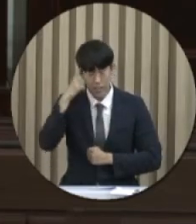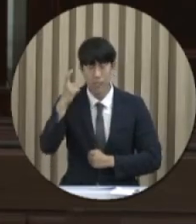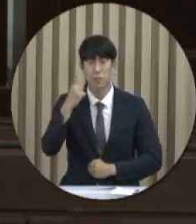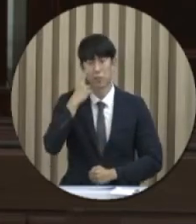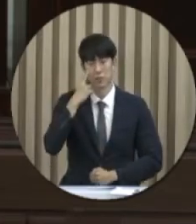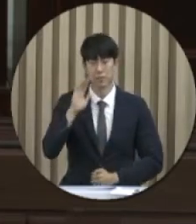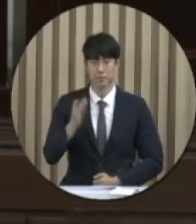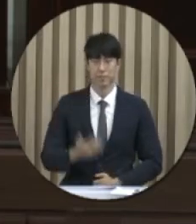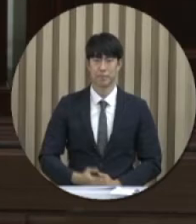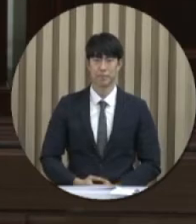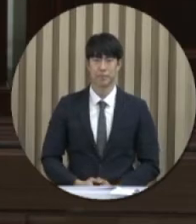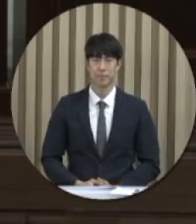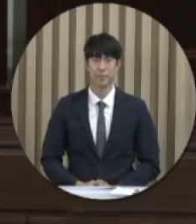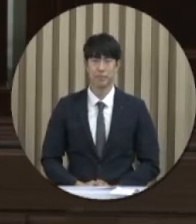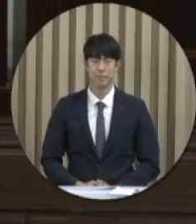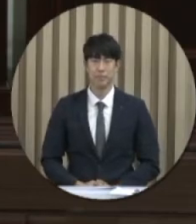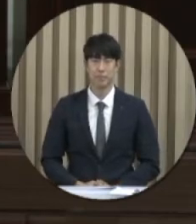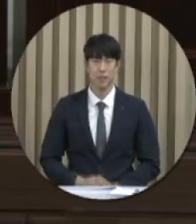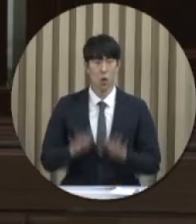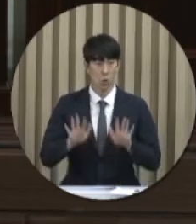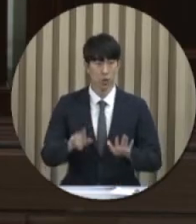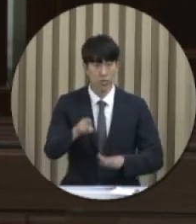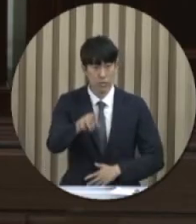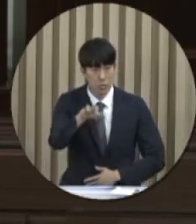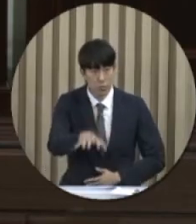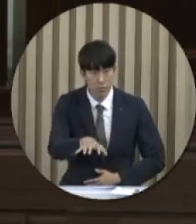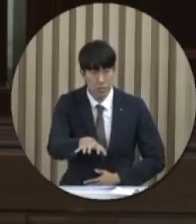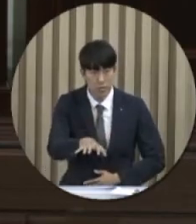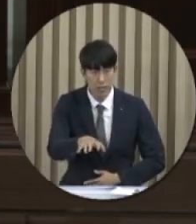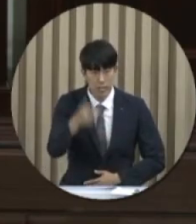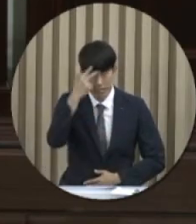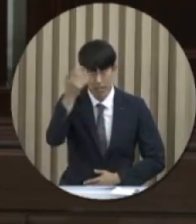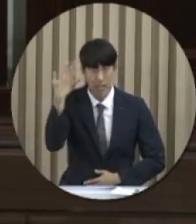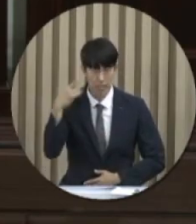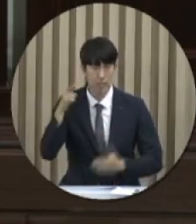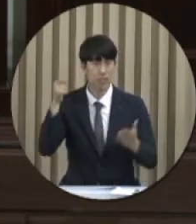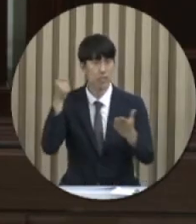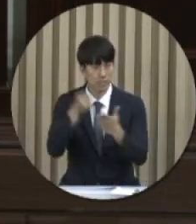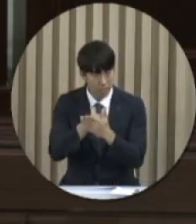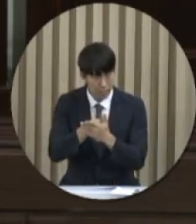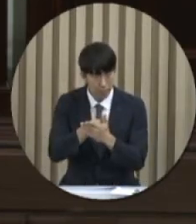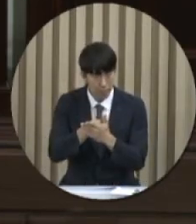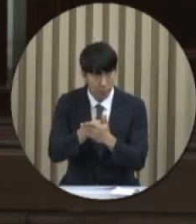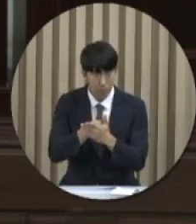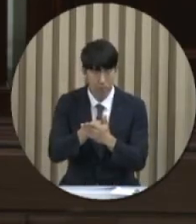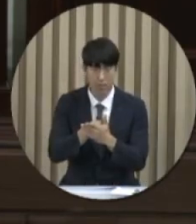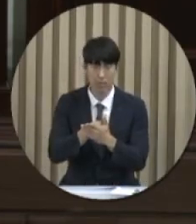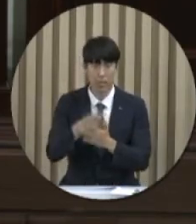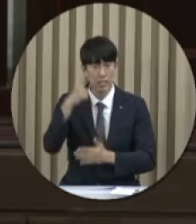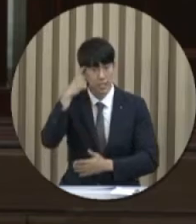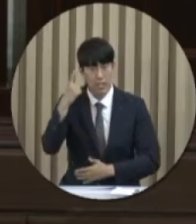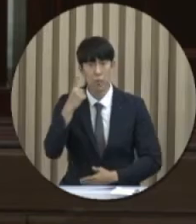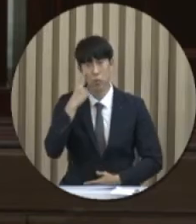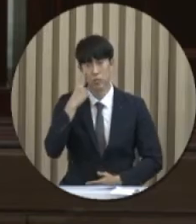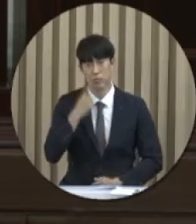됩니다. 오늘 이 자리에서 그때의 다짐을 하나 둘 소환해 보도록